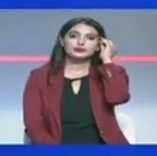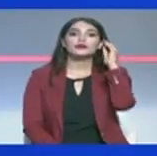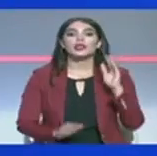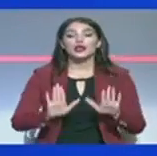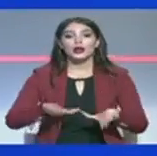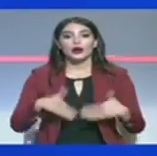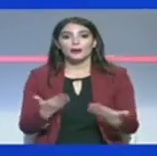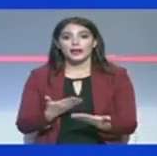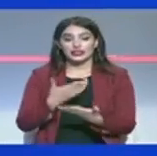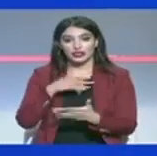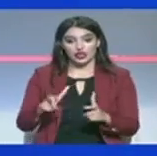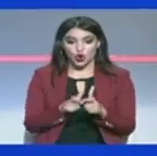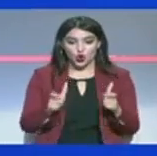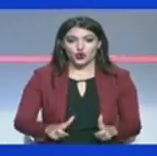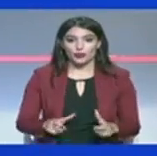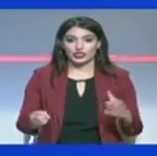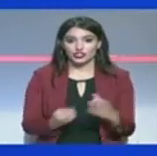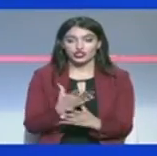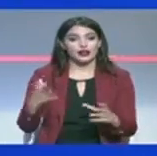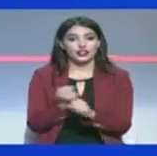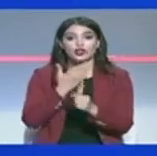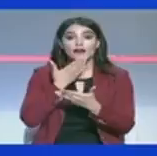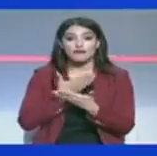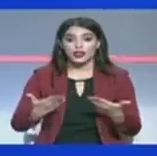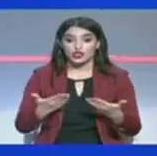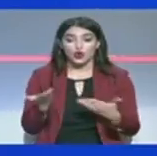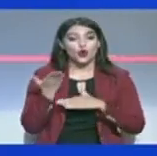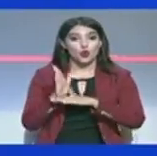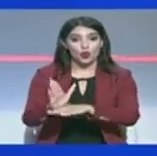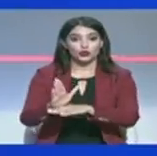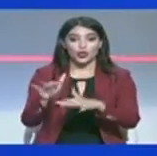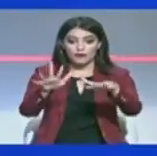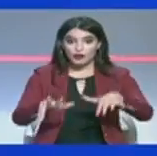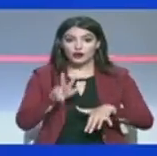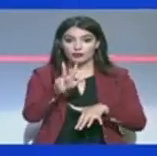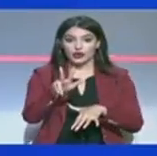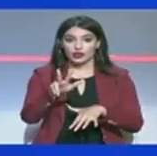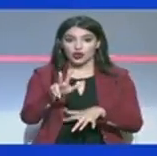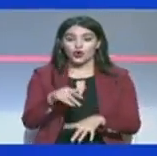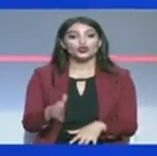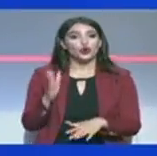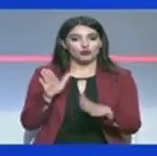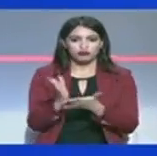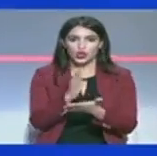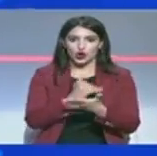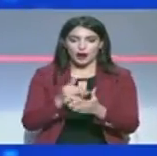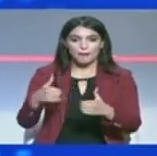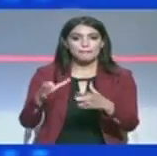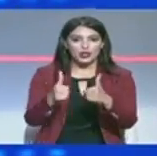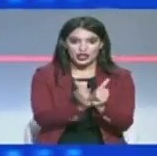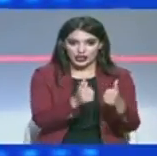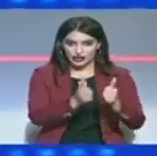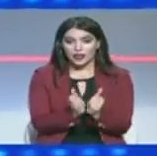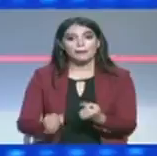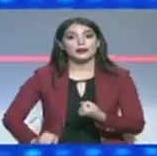وبعد منح حكومة هشام المشيشي الثقة، توضح المشهد تحت قبة البرلمان وانقسم إلى كتل داعمة